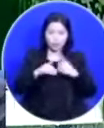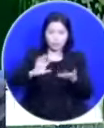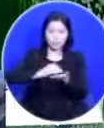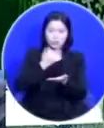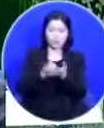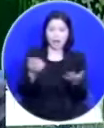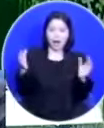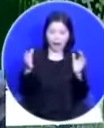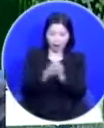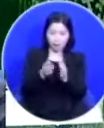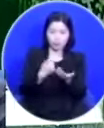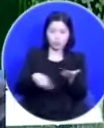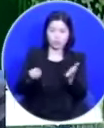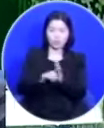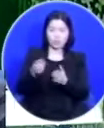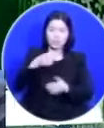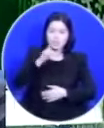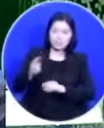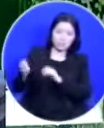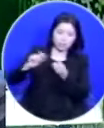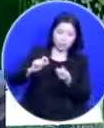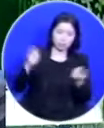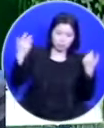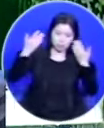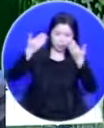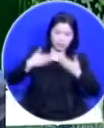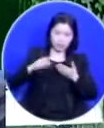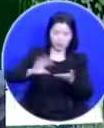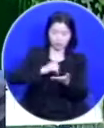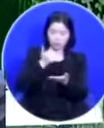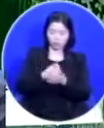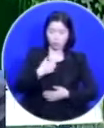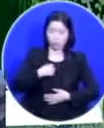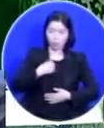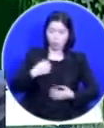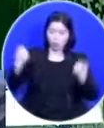그리스도로 옷 이번 는 이라